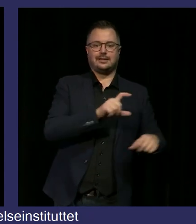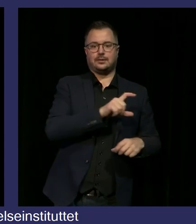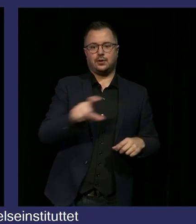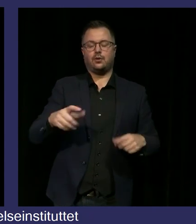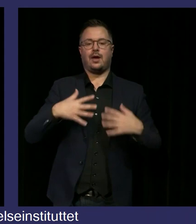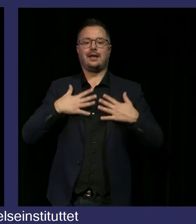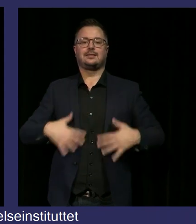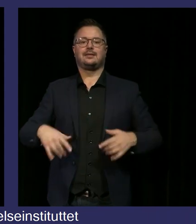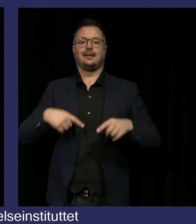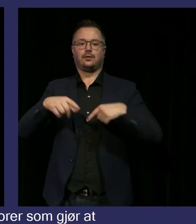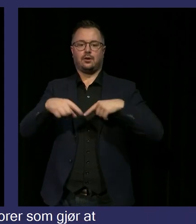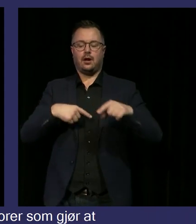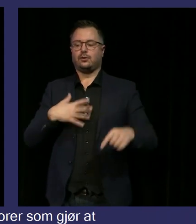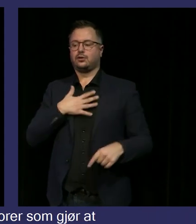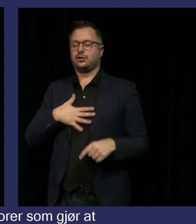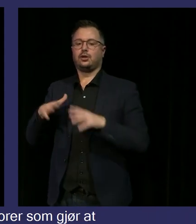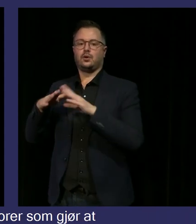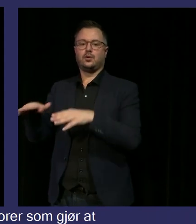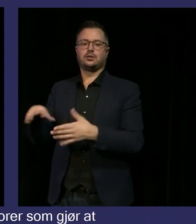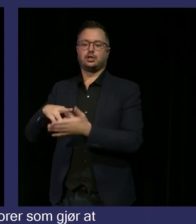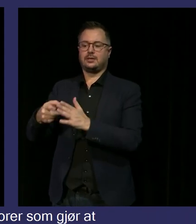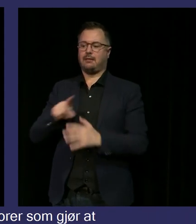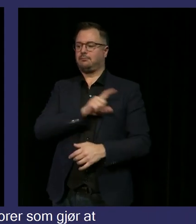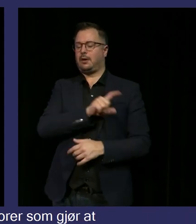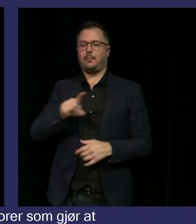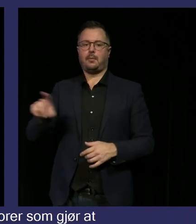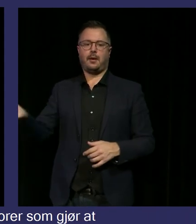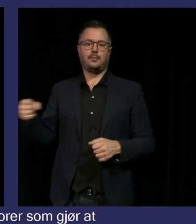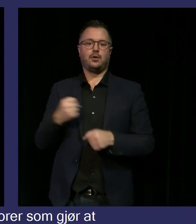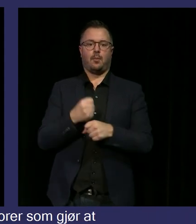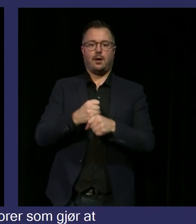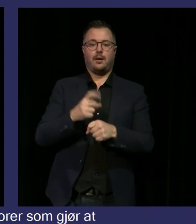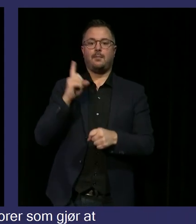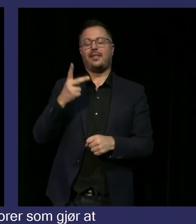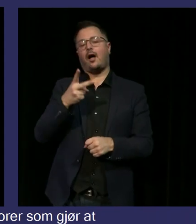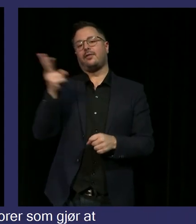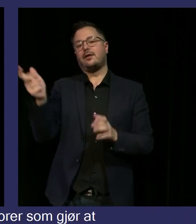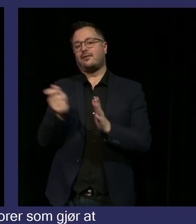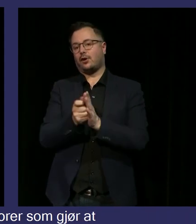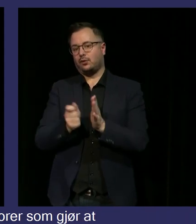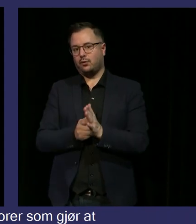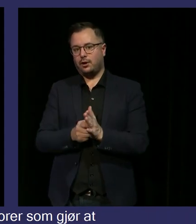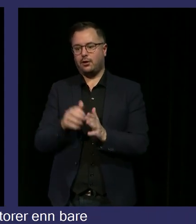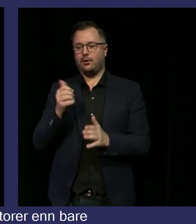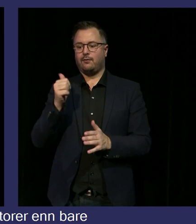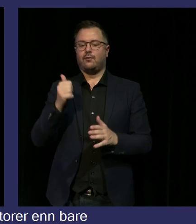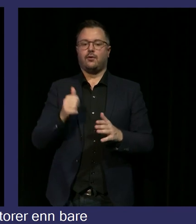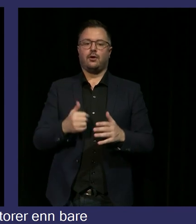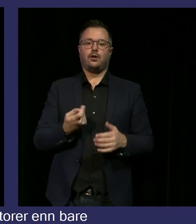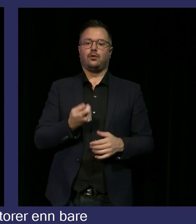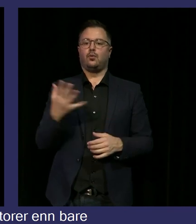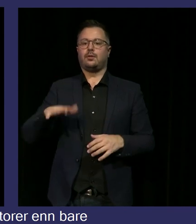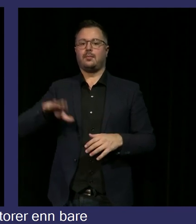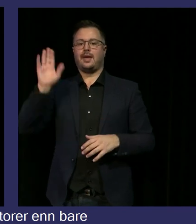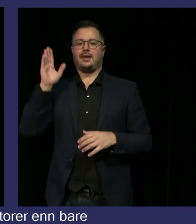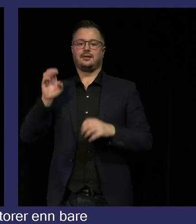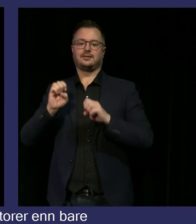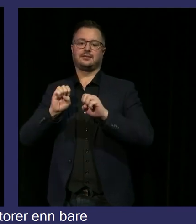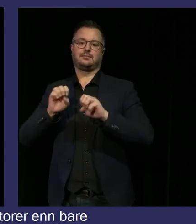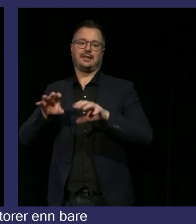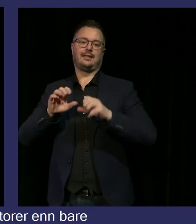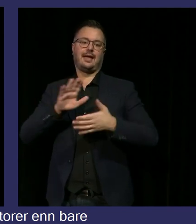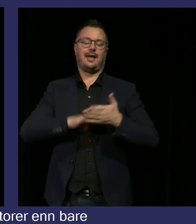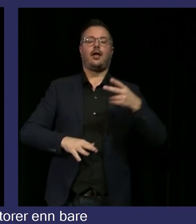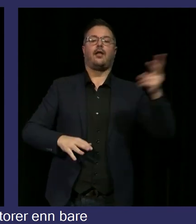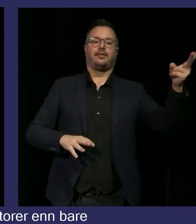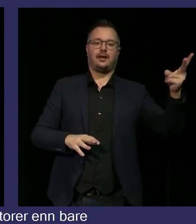I sykehussystemene hele veien. Men det også andre faktorer som gjør at det en skjevfordeling av smitte noen ganger I ulike land, og det har med andre faktorer